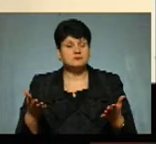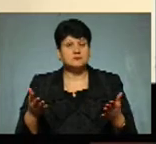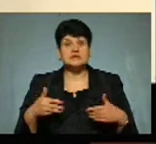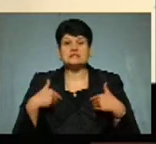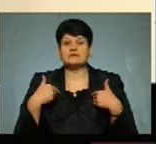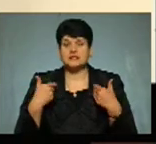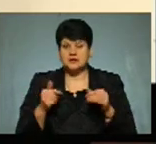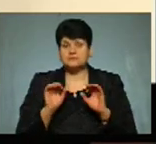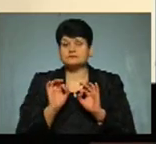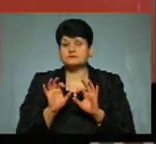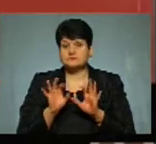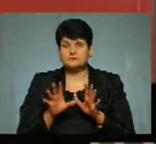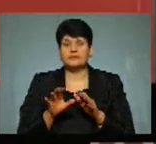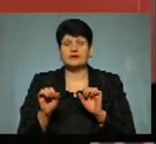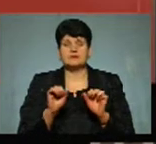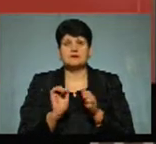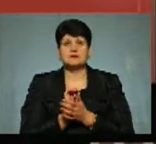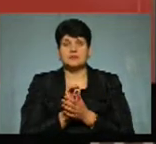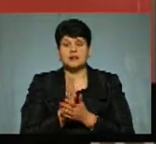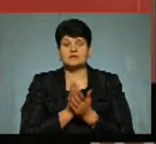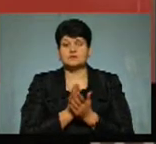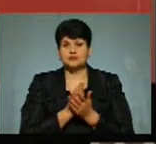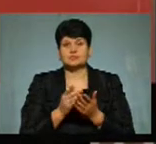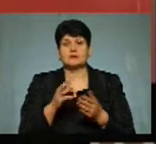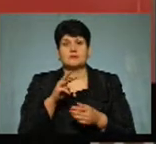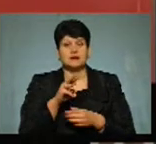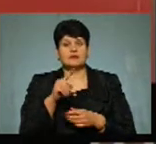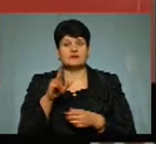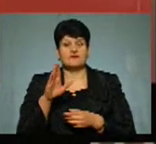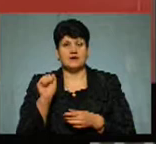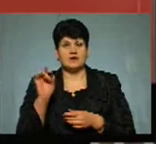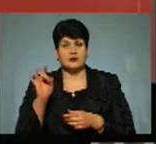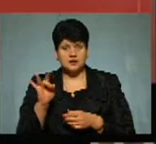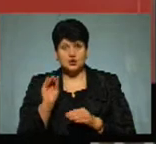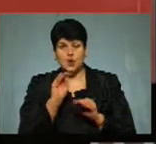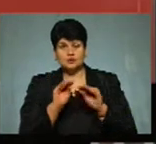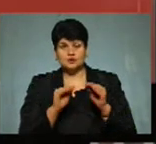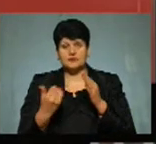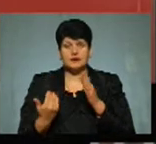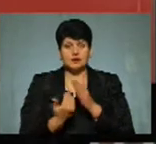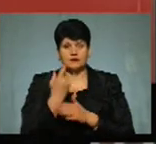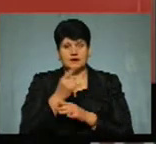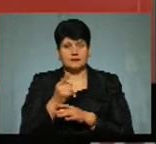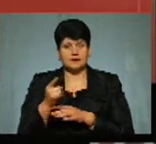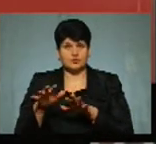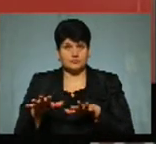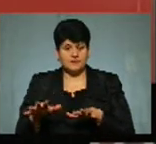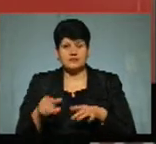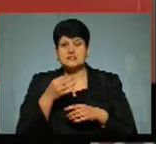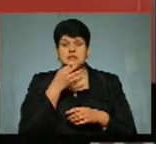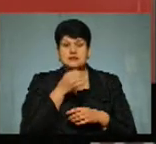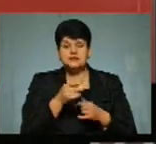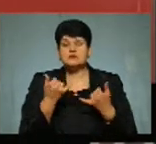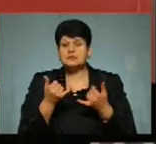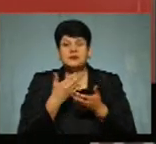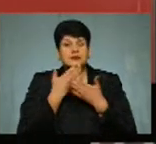за коментарем до керівниці прес-служби Тернопільської міської ради Мар'яни Зваріч стосовно облаштування нових паркомісць. Вона нам сказала про те, що наразі